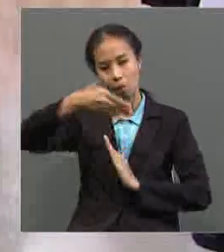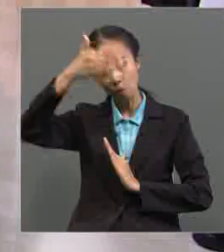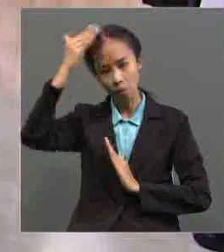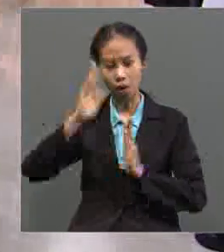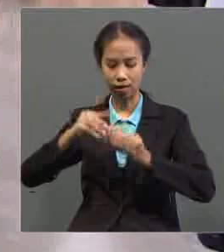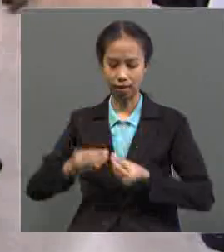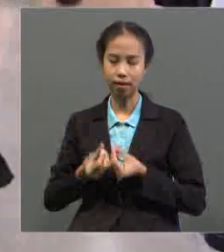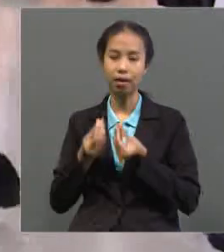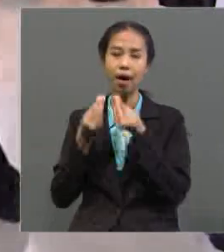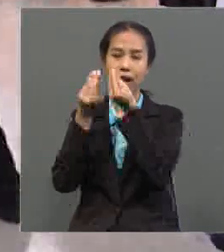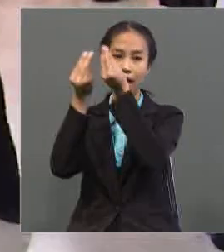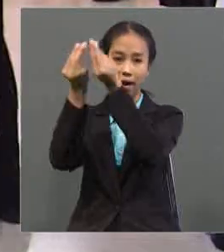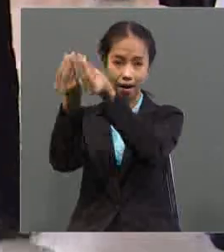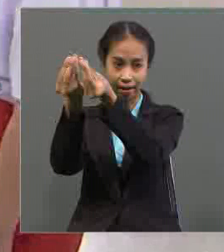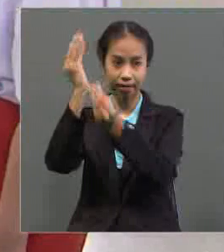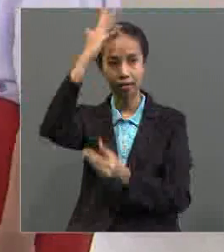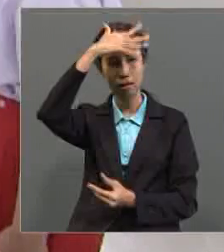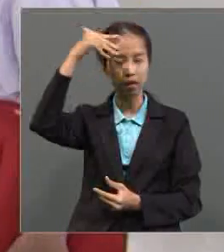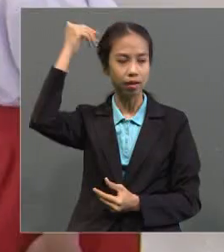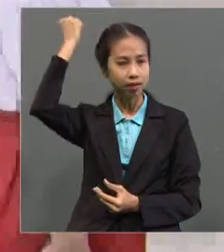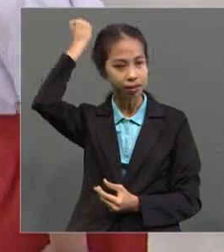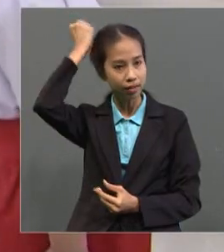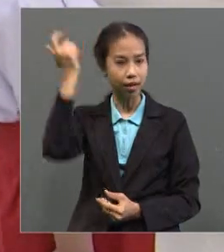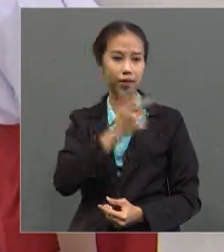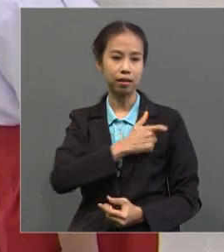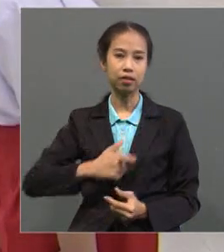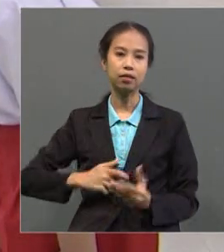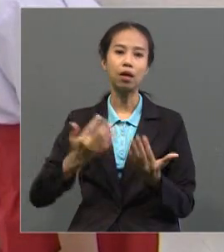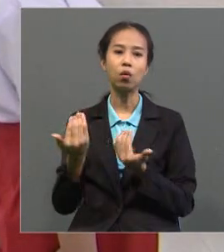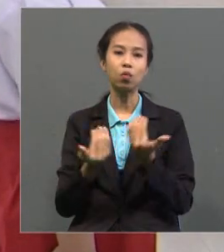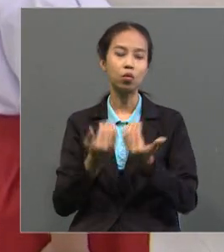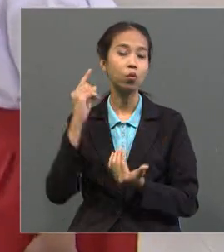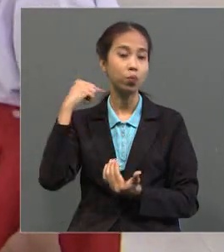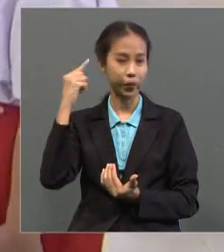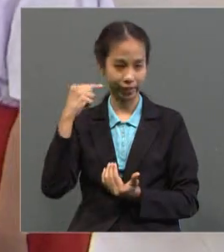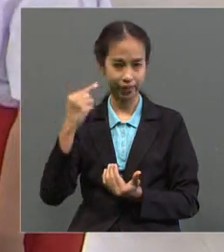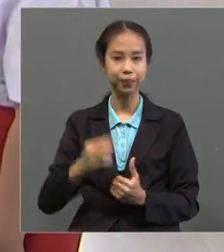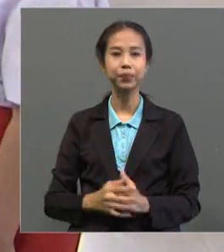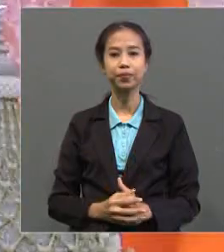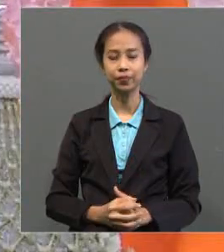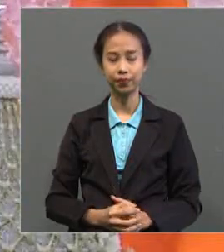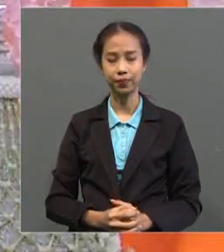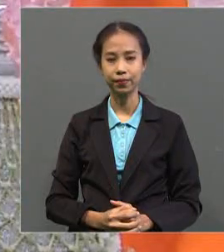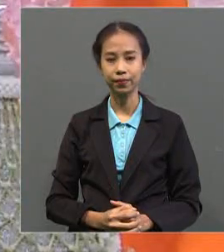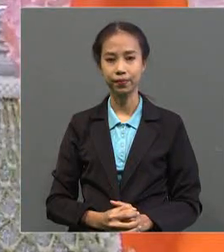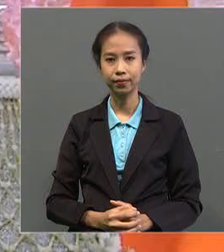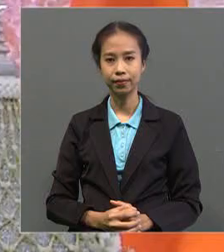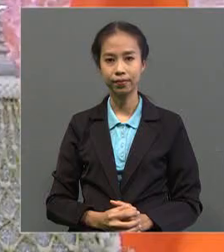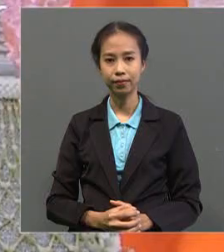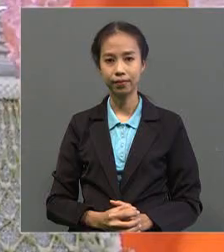ถวายเป็นพระกุศลแต่สมเด็จพระเจ้าลูกเธอเจ้าฟ้าพัชรกิติยาภานเรนทิราเทพยวดีกรมหลวง